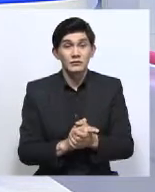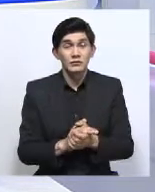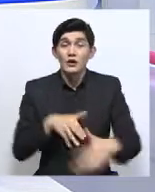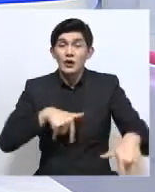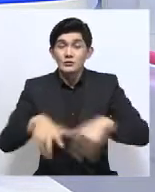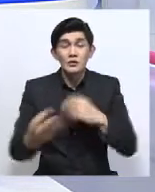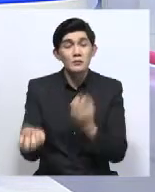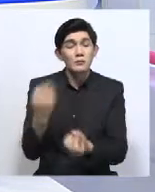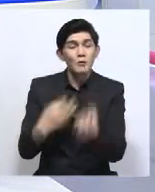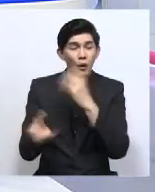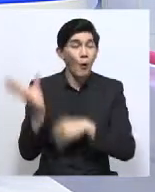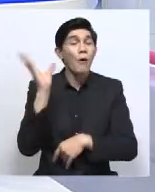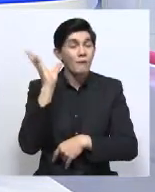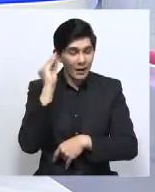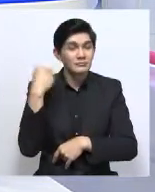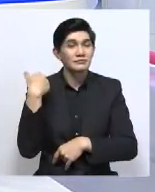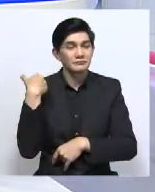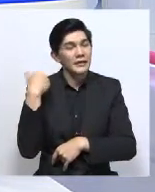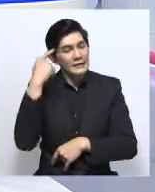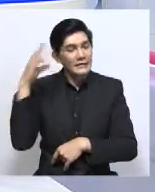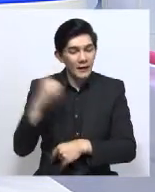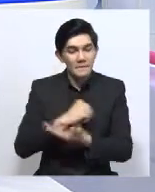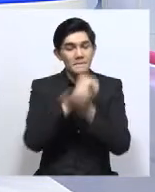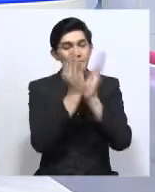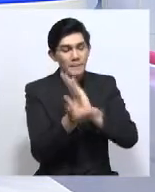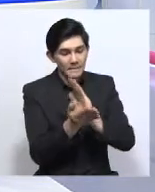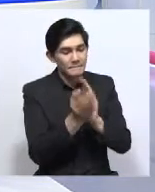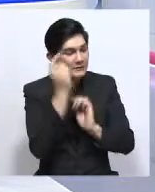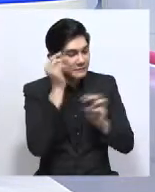ประชาชนในพื้นที่เพื่อจะมาปรับแล้วก็หาแนวทางในการช่วยเหลือพี่น้องประชาชนด้วยนะครับ